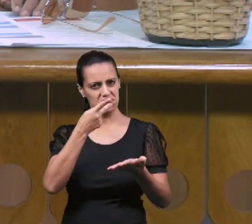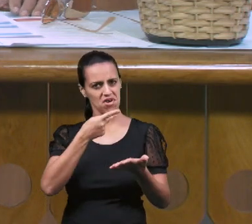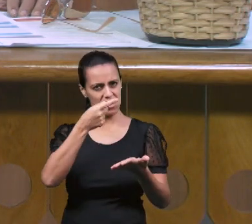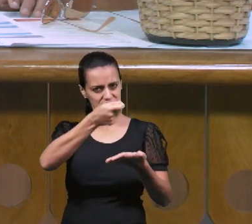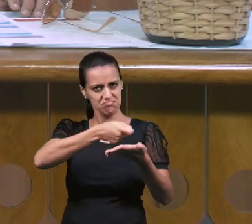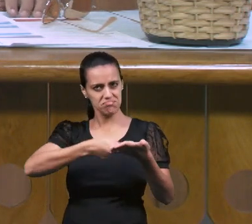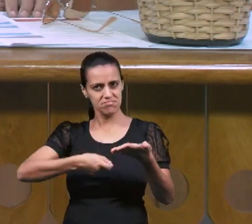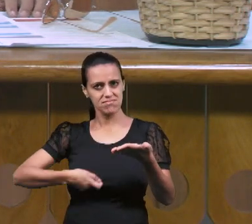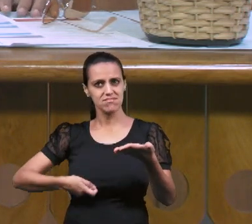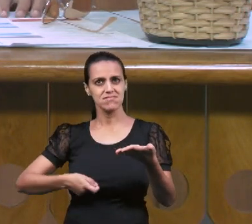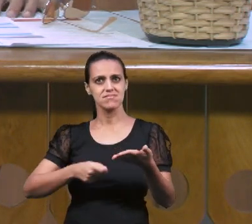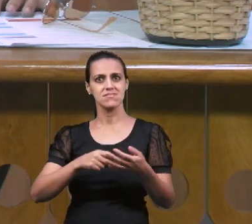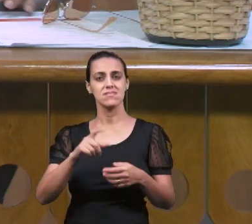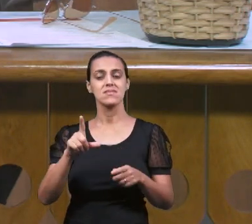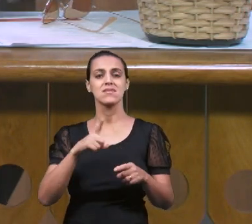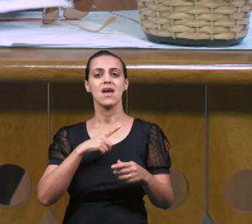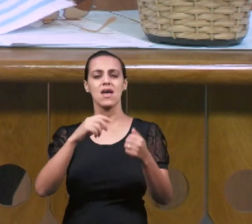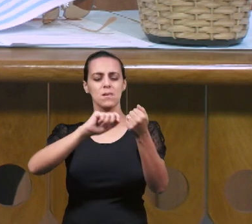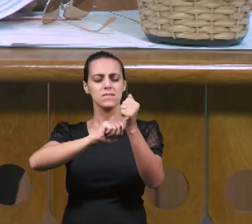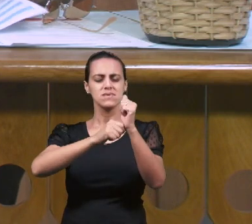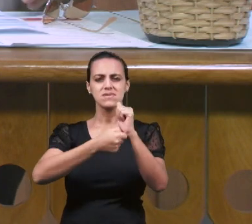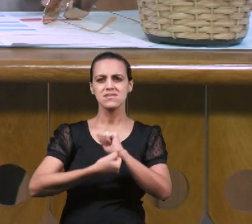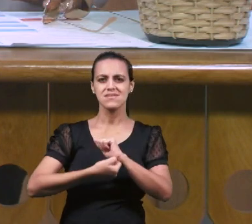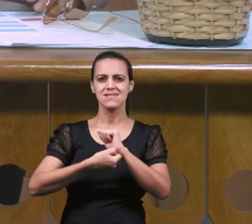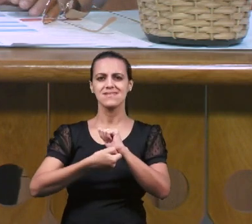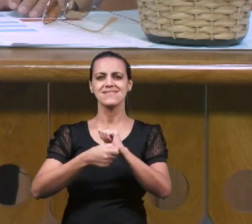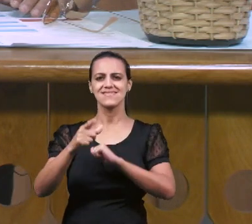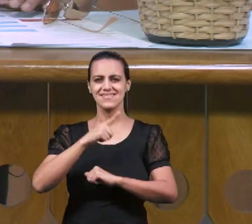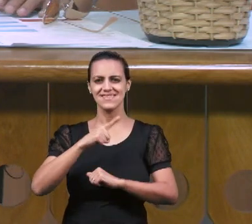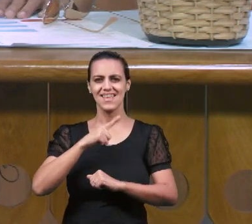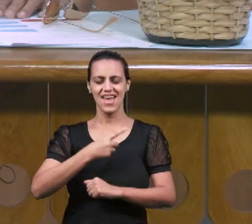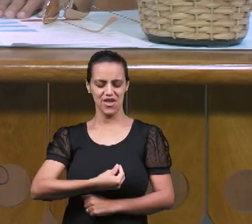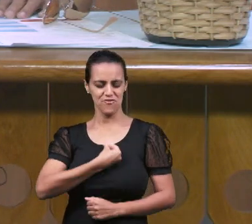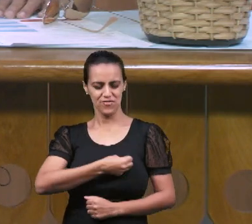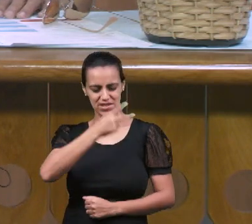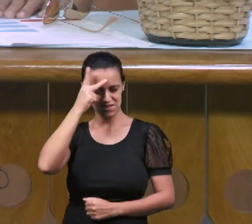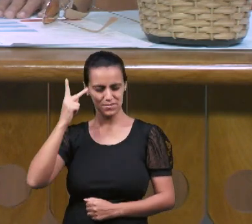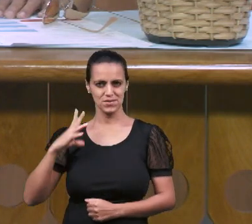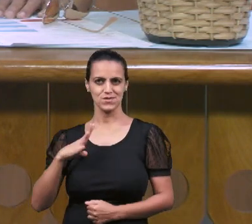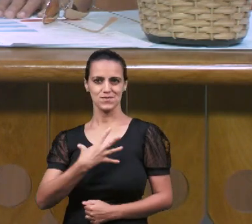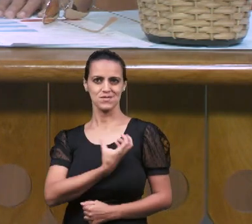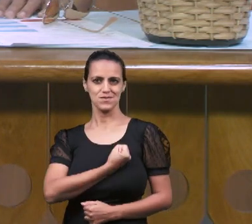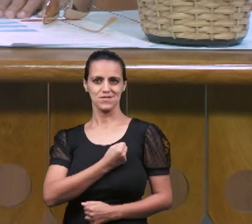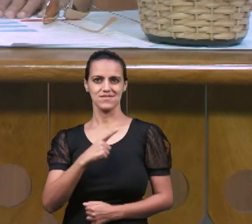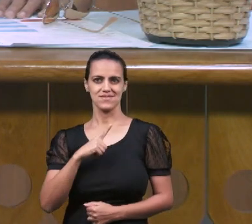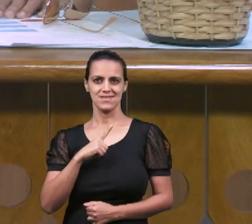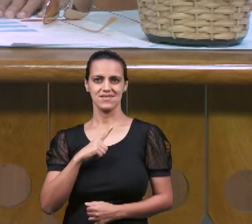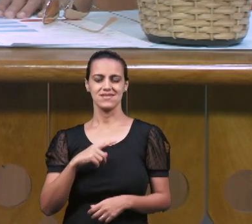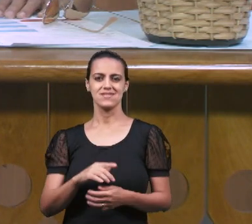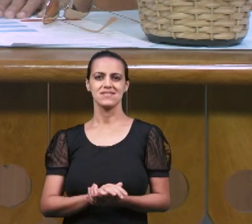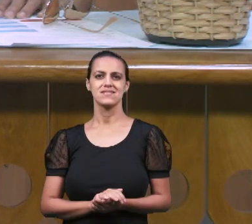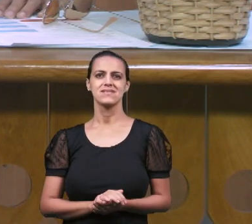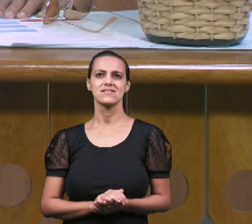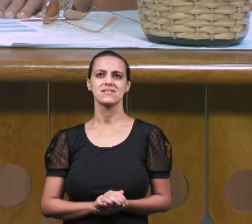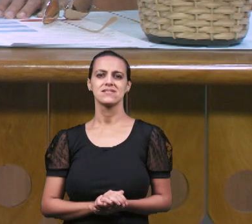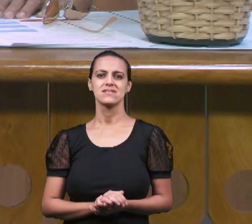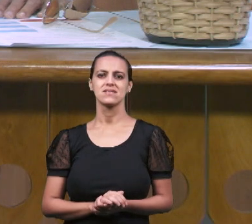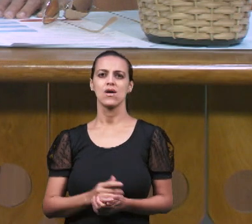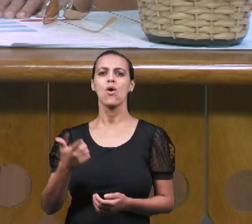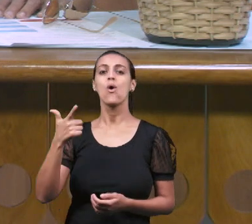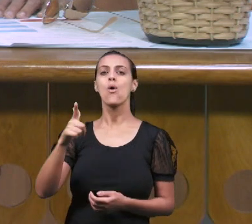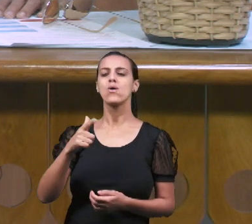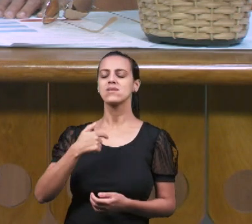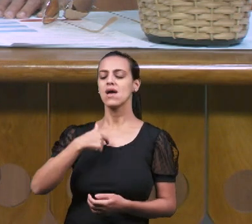est présent dans la vie des sauvés. Ici, d'autres informations. Je suis pasteur de l'église de Moro